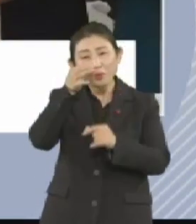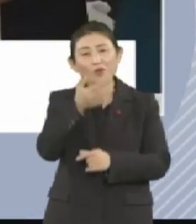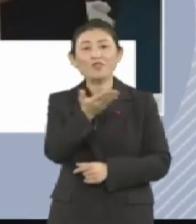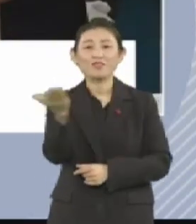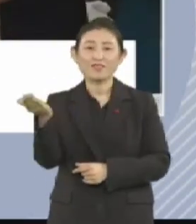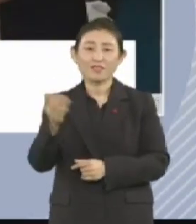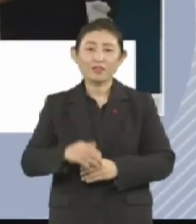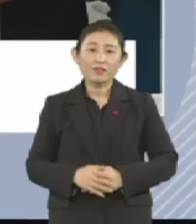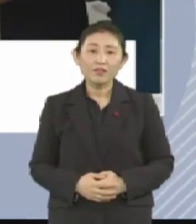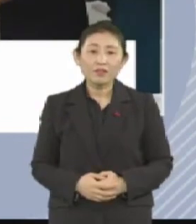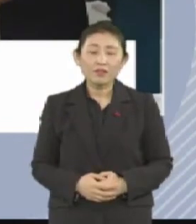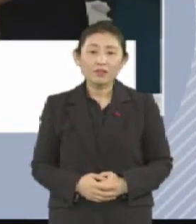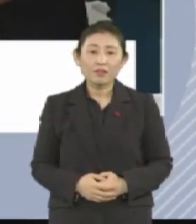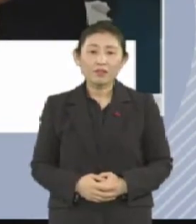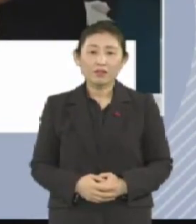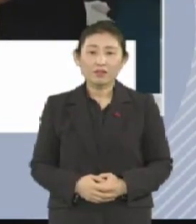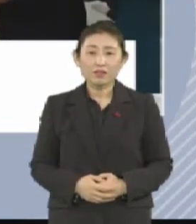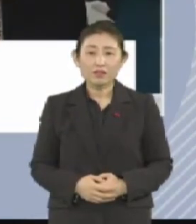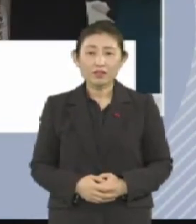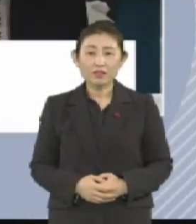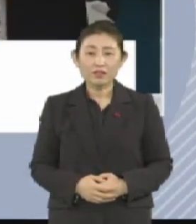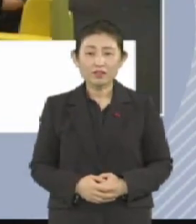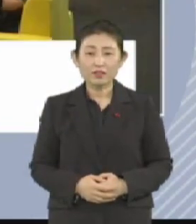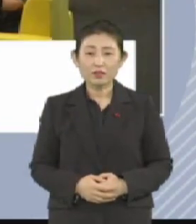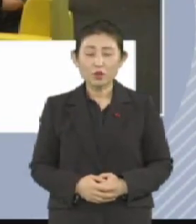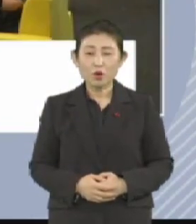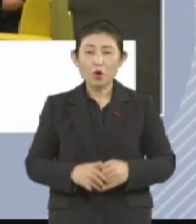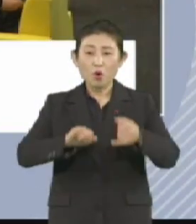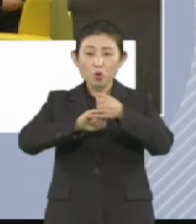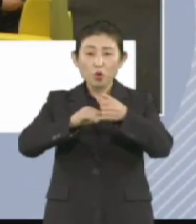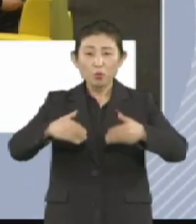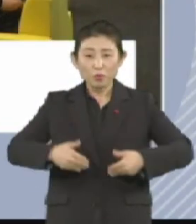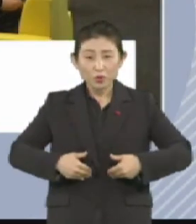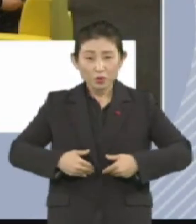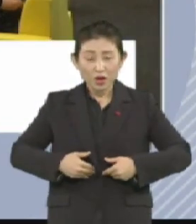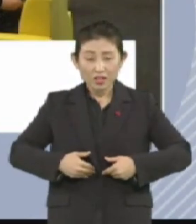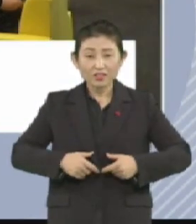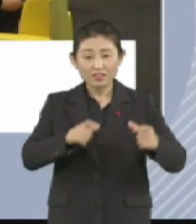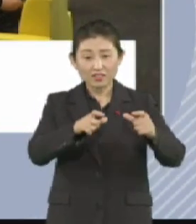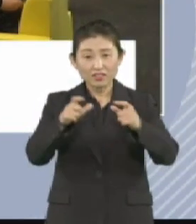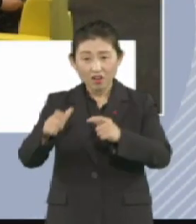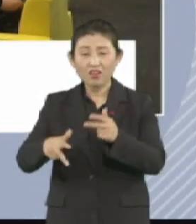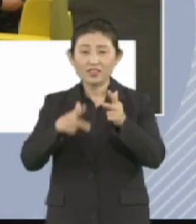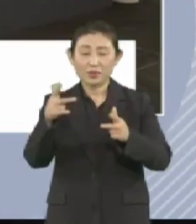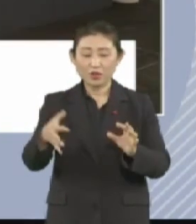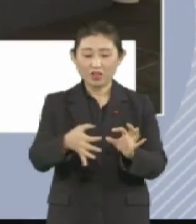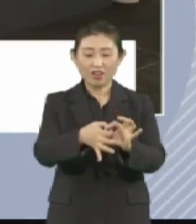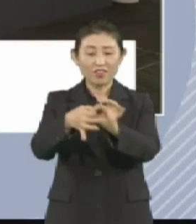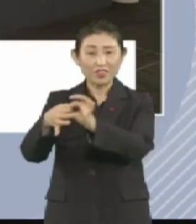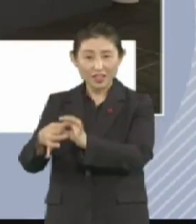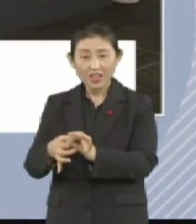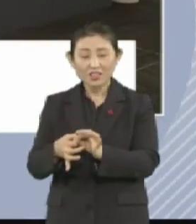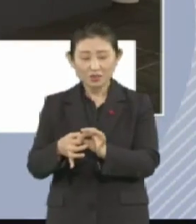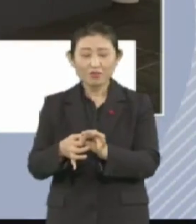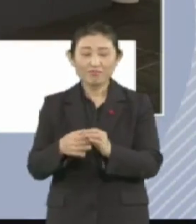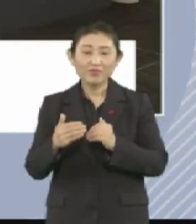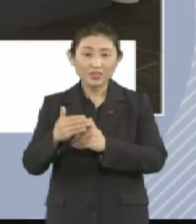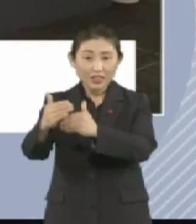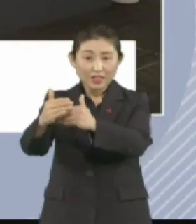것입니다. 뿐만 아니라 지역사회가 필요로 하는 여러 사업들도 함께 그 기간에 펼쳐지게